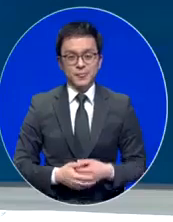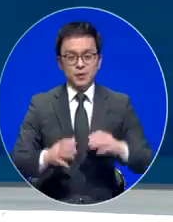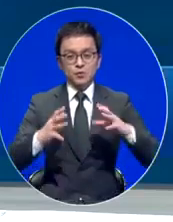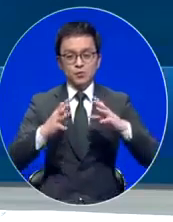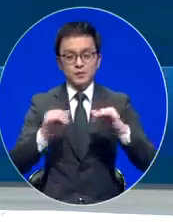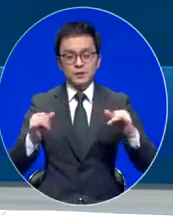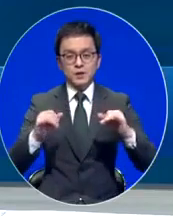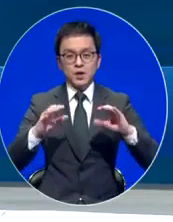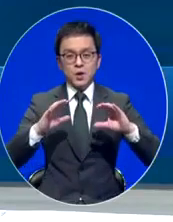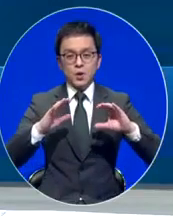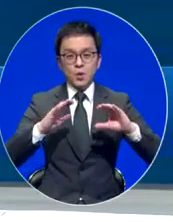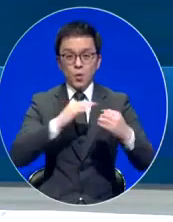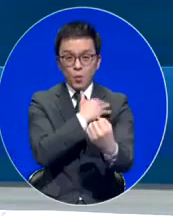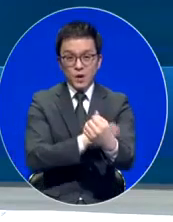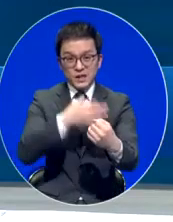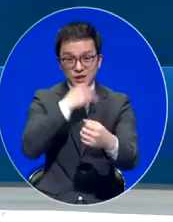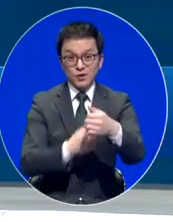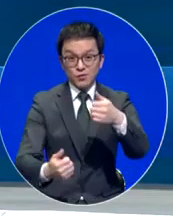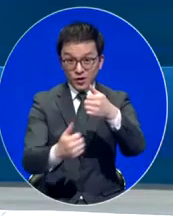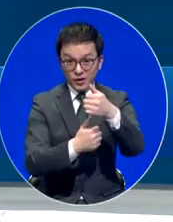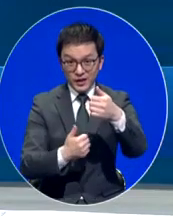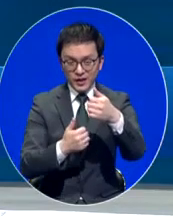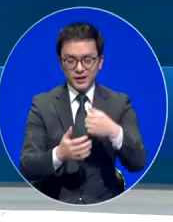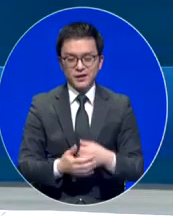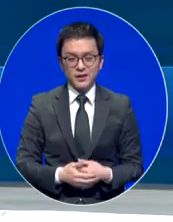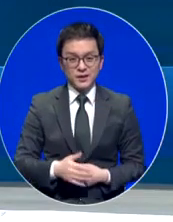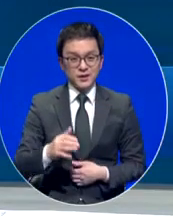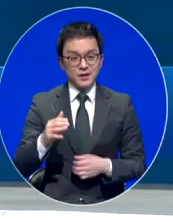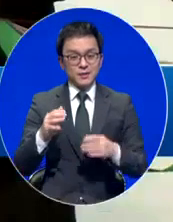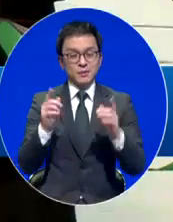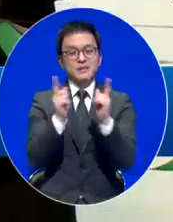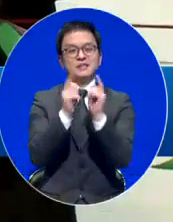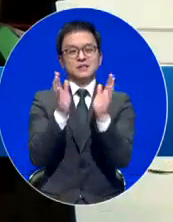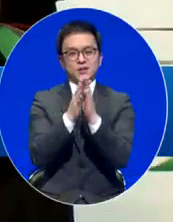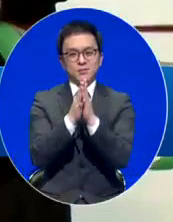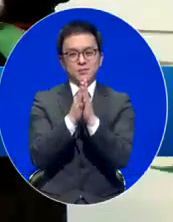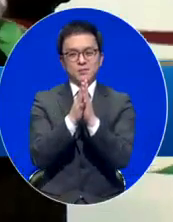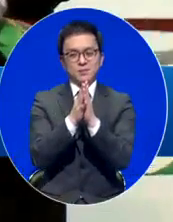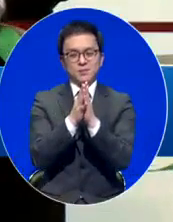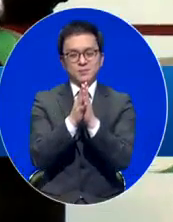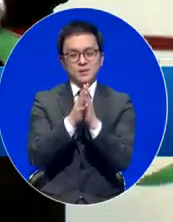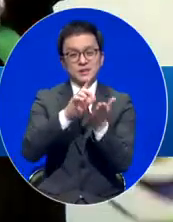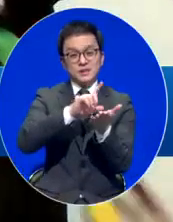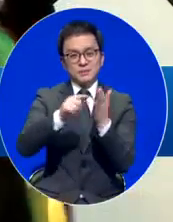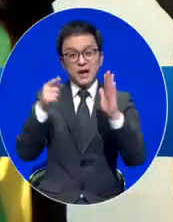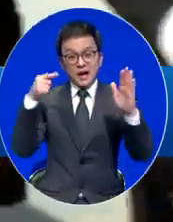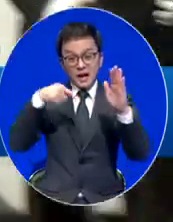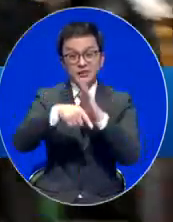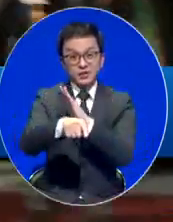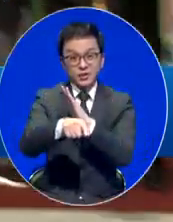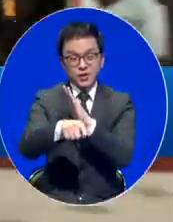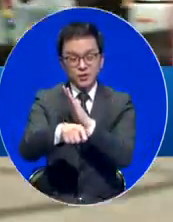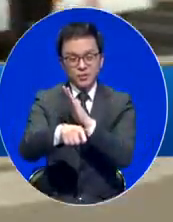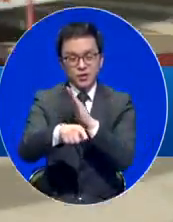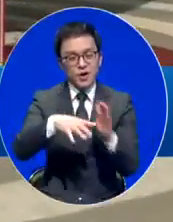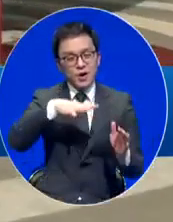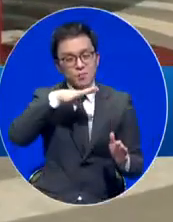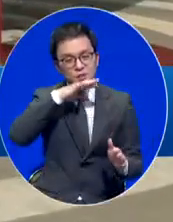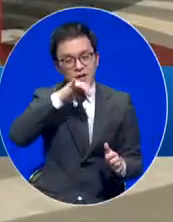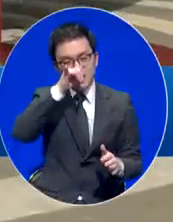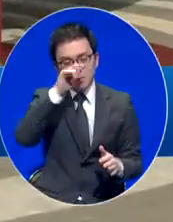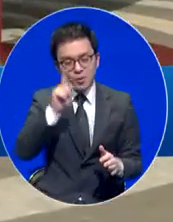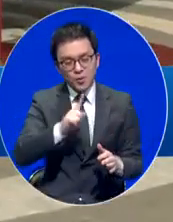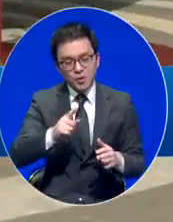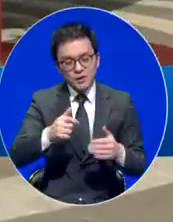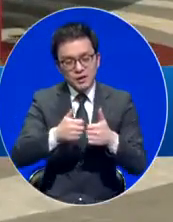곰 인권 위원회가 복지 혜택과 임금 재벌 등 주민들의 생활 속 꽃을 향 답하는 찾아가는 이동식 문 걸을